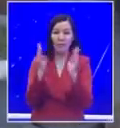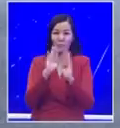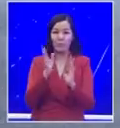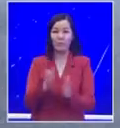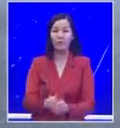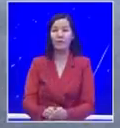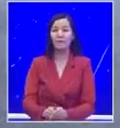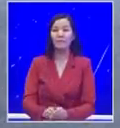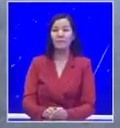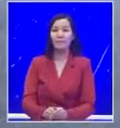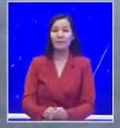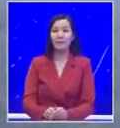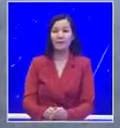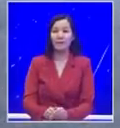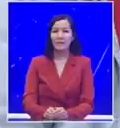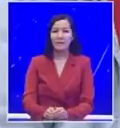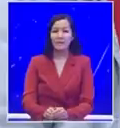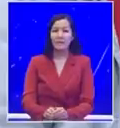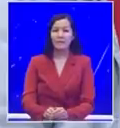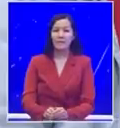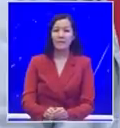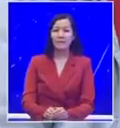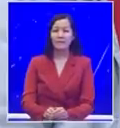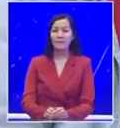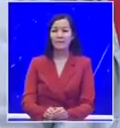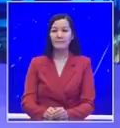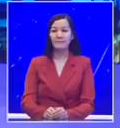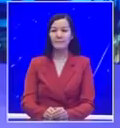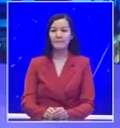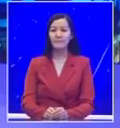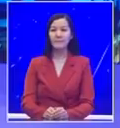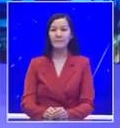оқшауланады. Рахат Рахымжанов, Айдос Қалиев, Жетісу арнасы.